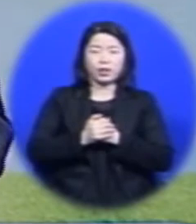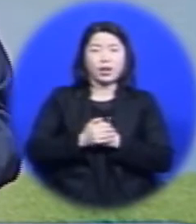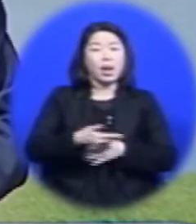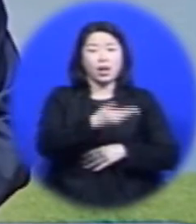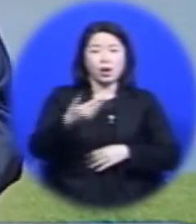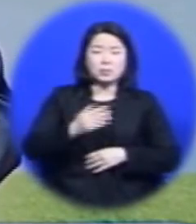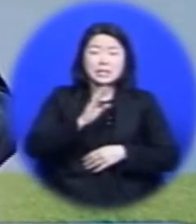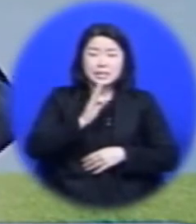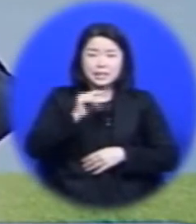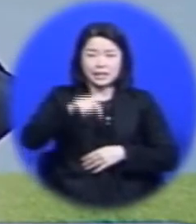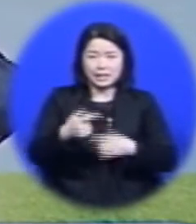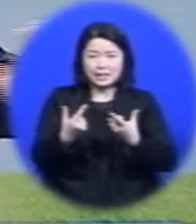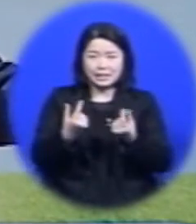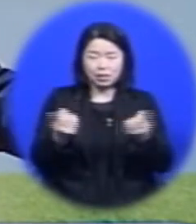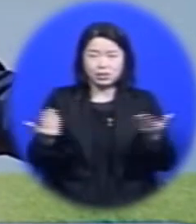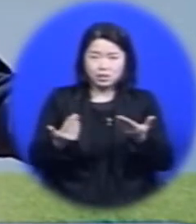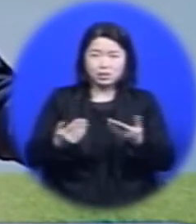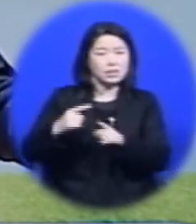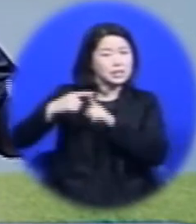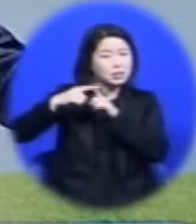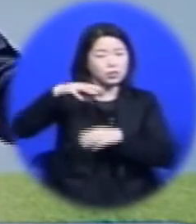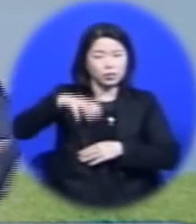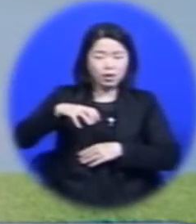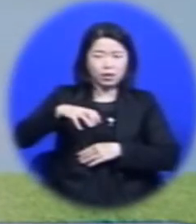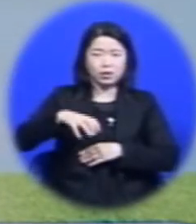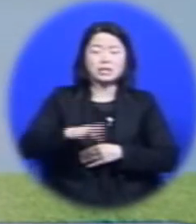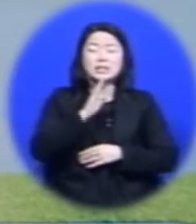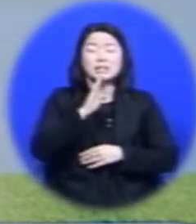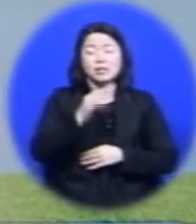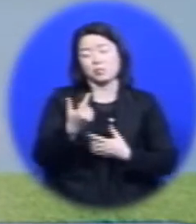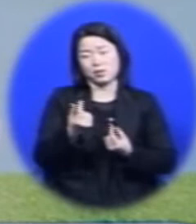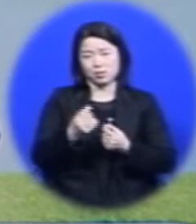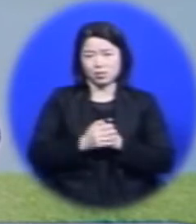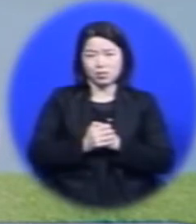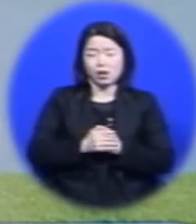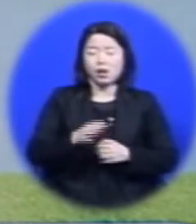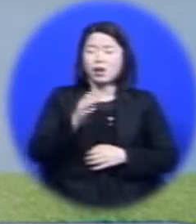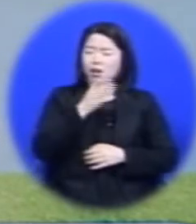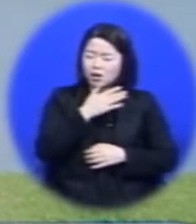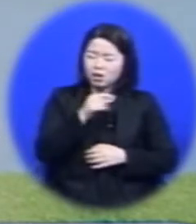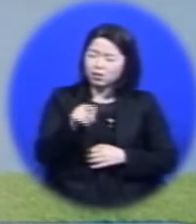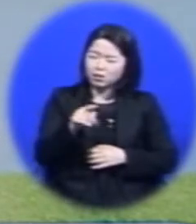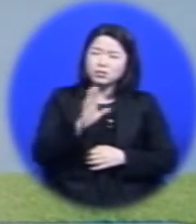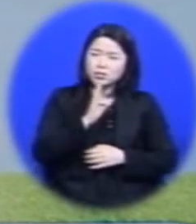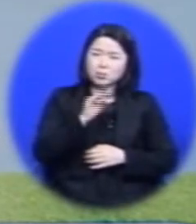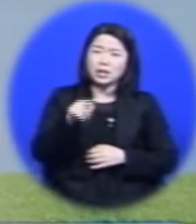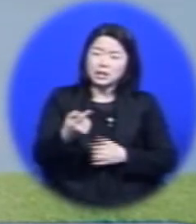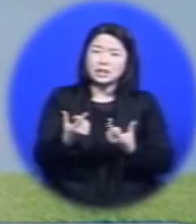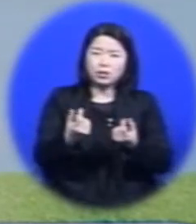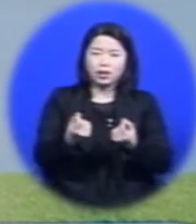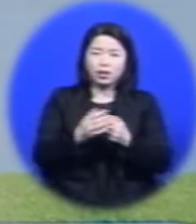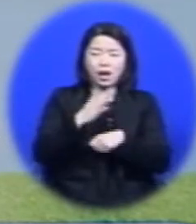여러분 실제로 이런 일이 에 순교 현장에 가보니까 실제 였다니 까 야 정말 어쩌면 이렇게